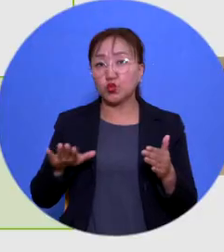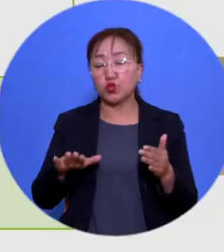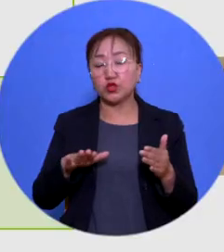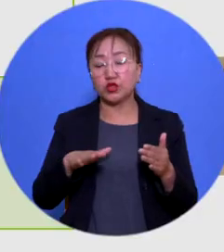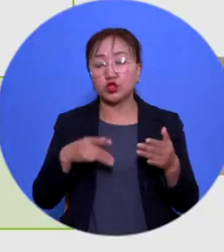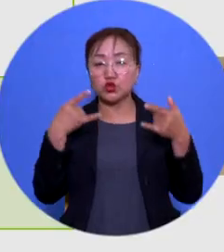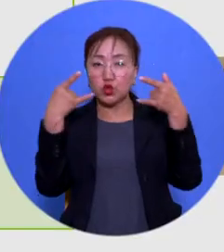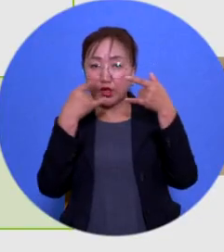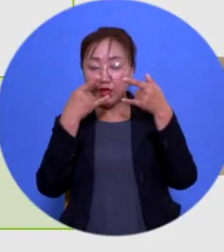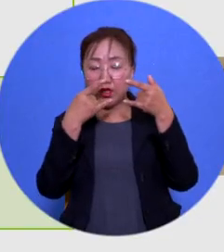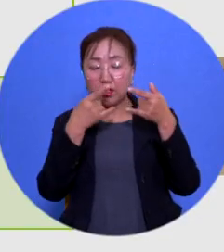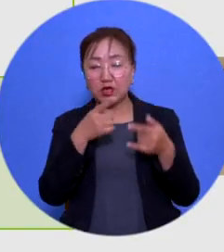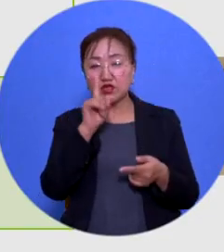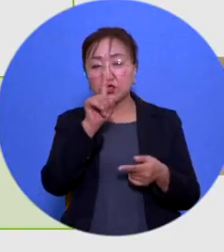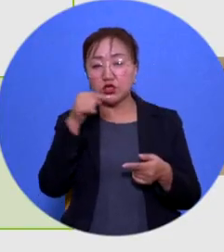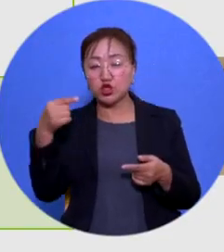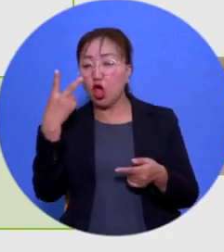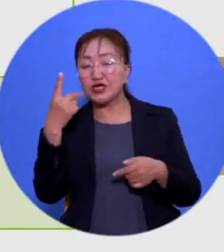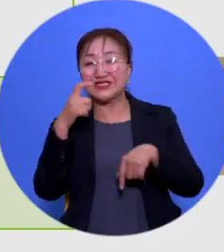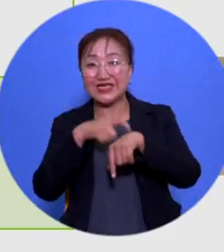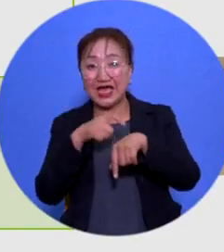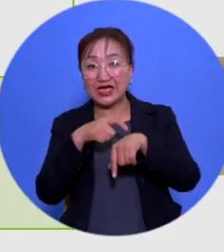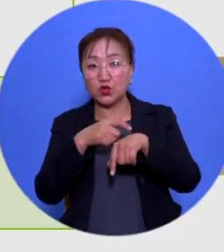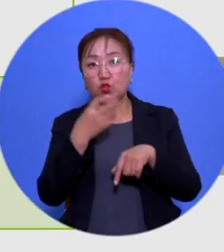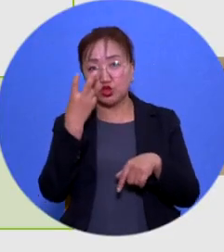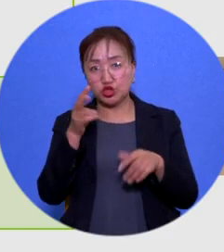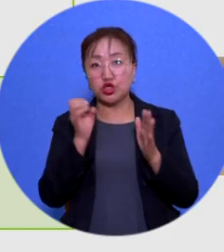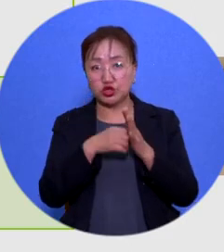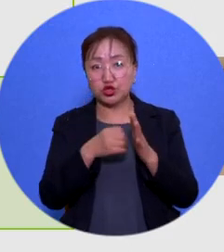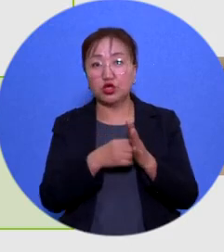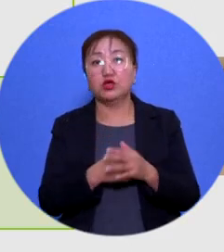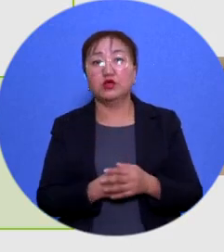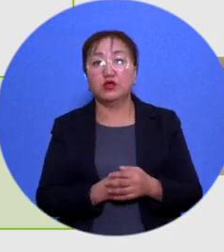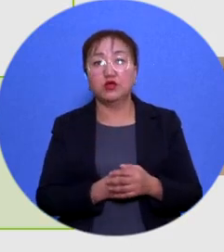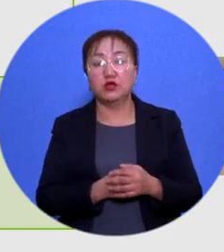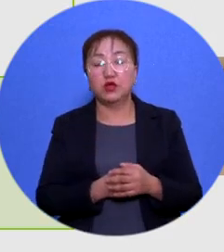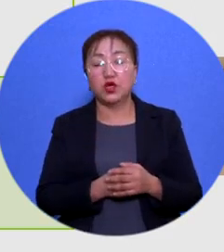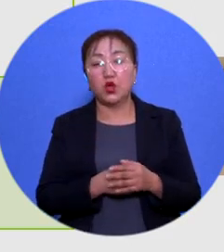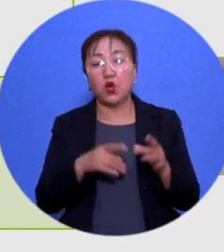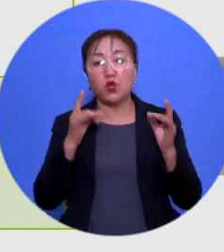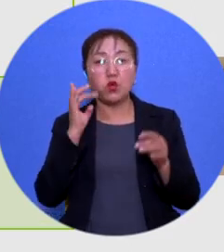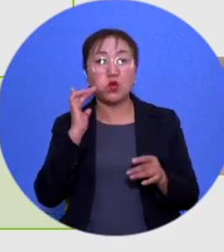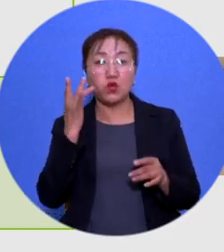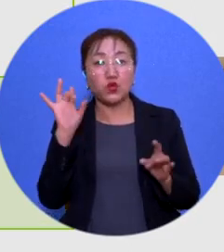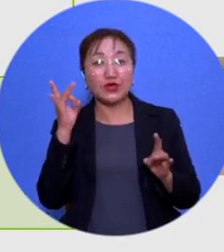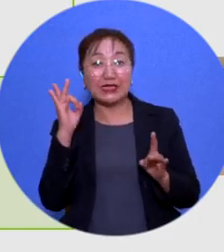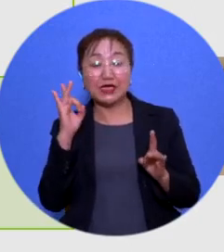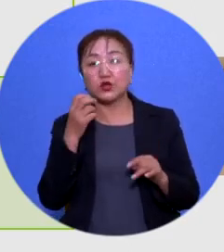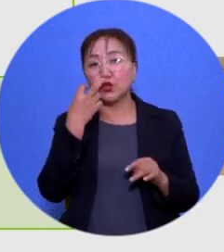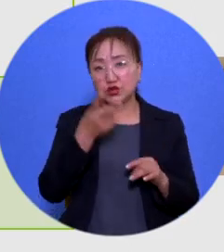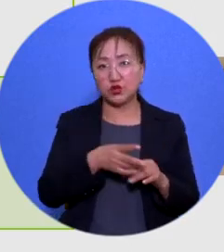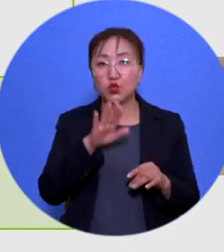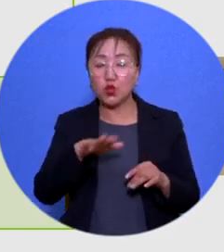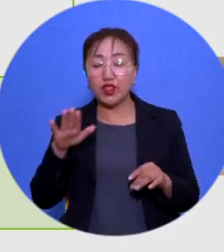1-2 цагаас хэтрүүлэхгүй үзэх, за ингэж одоо үзэхдээ хүүхдийн кино үзэх, эсвэл хүүхдийн танин